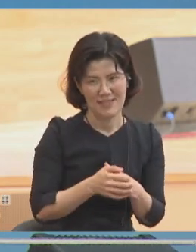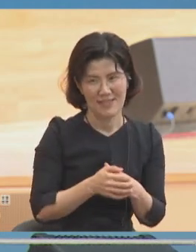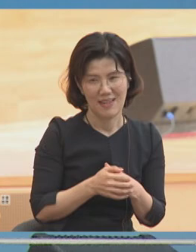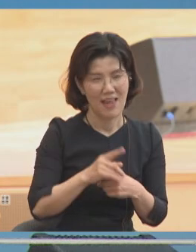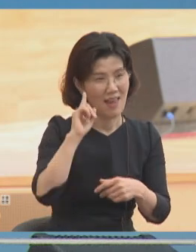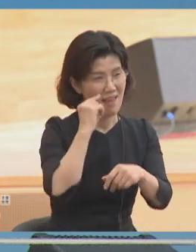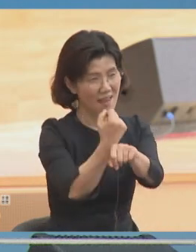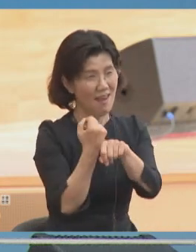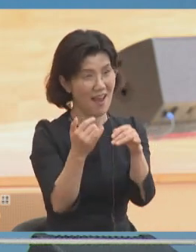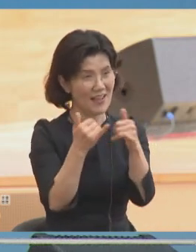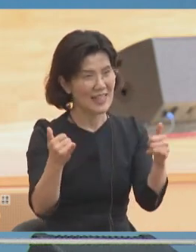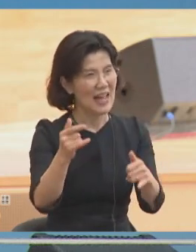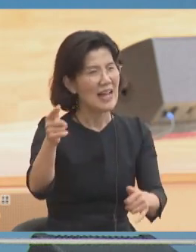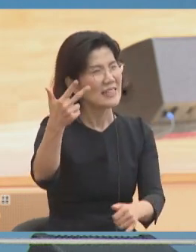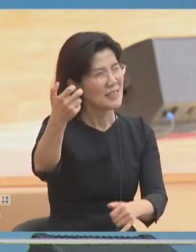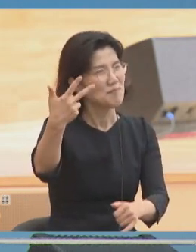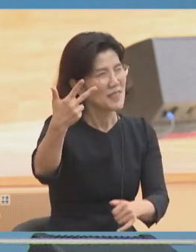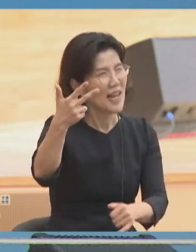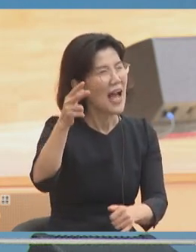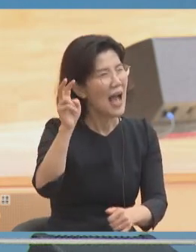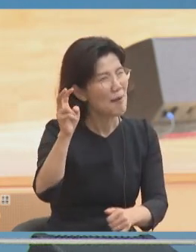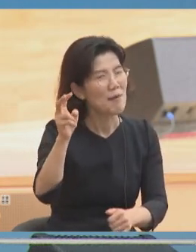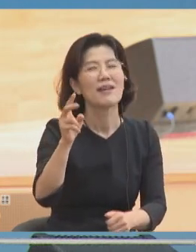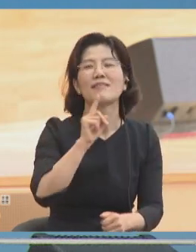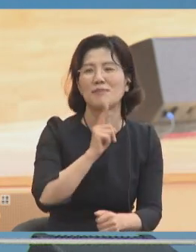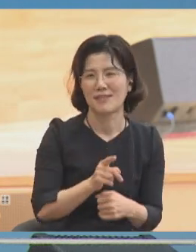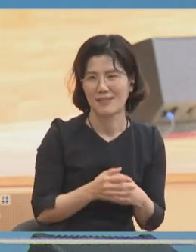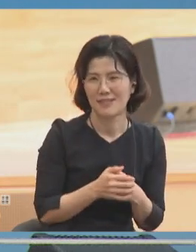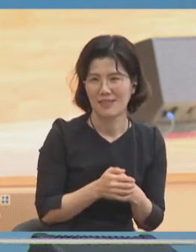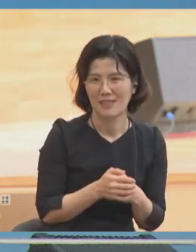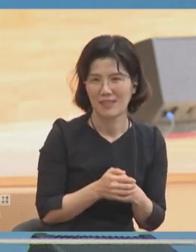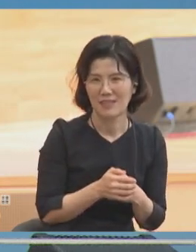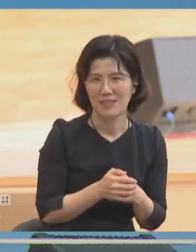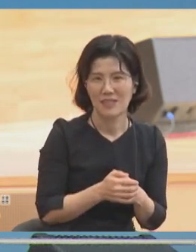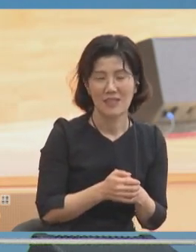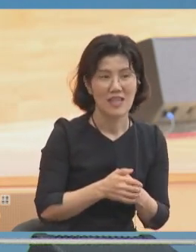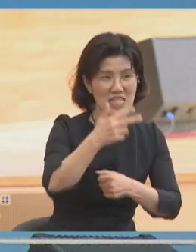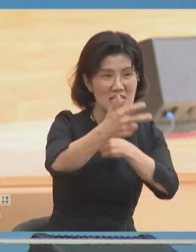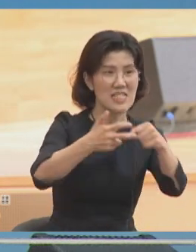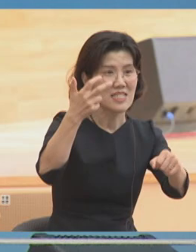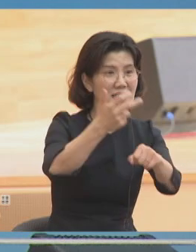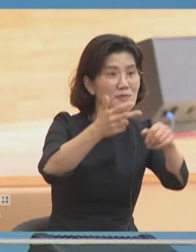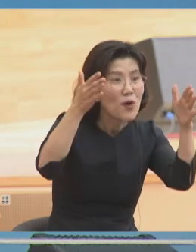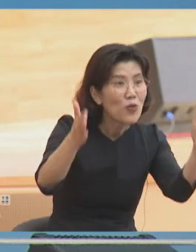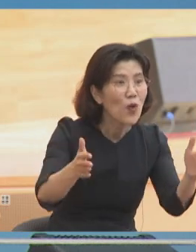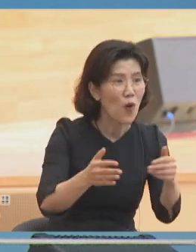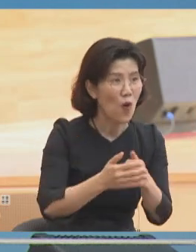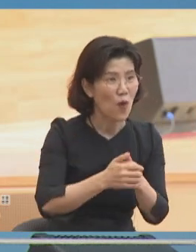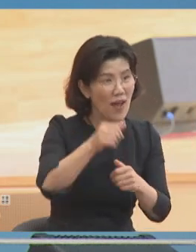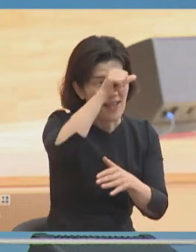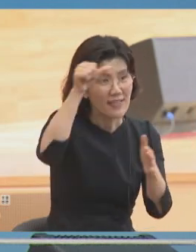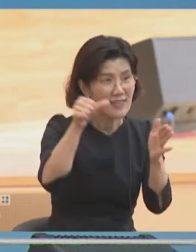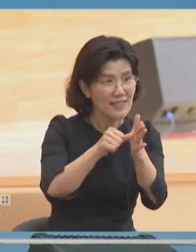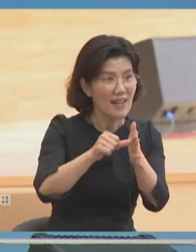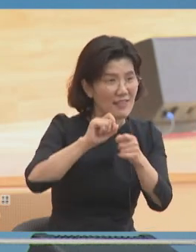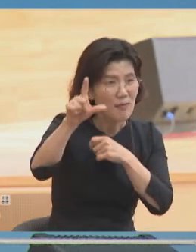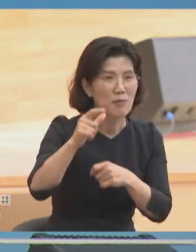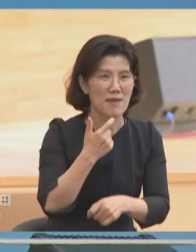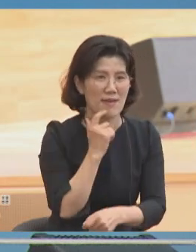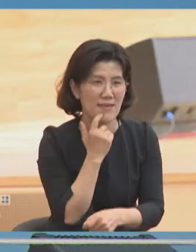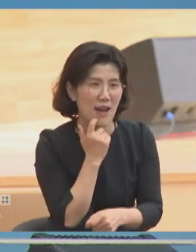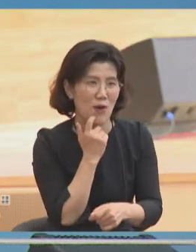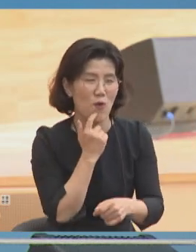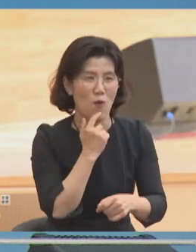학자들은 77세 합니다 여러분 70년이 넘는 삶 인생의 대부분을 야곱이 그런